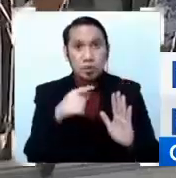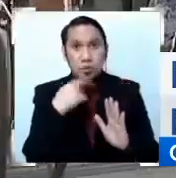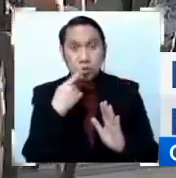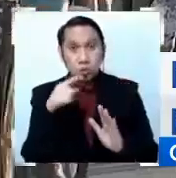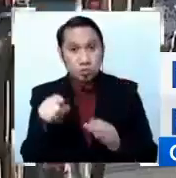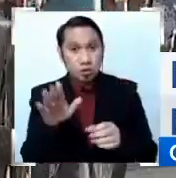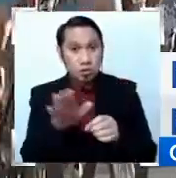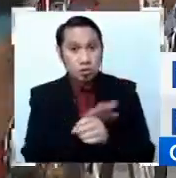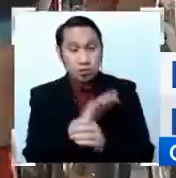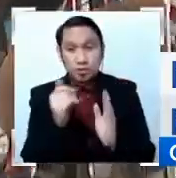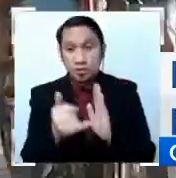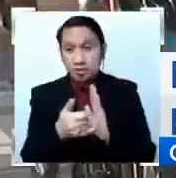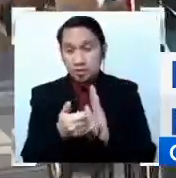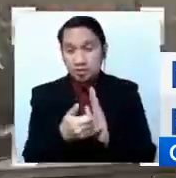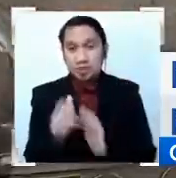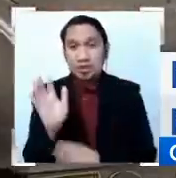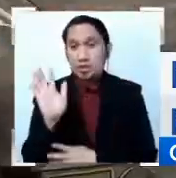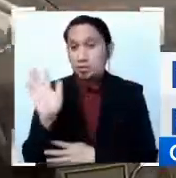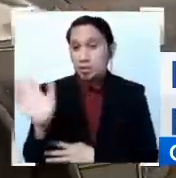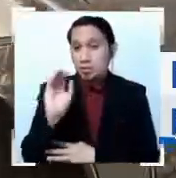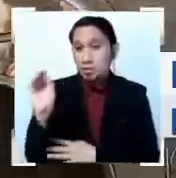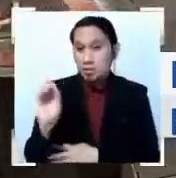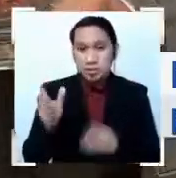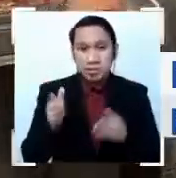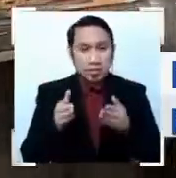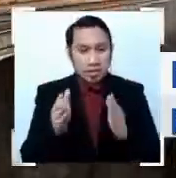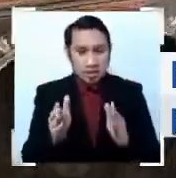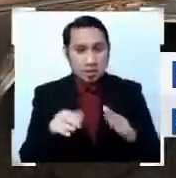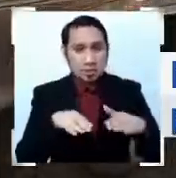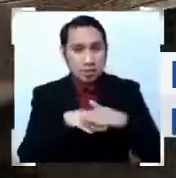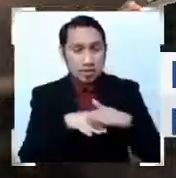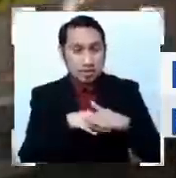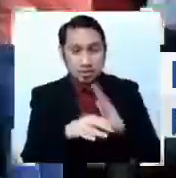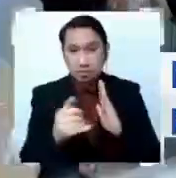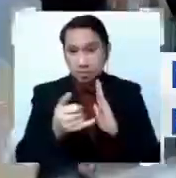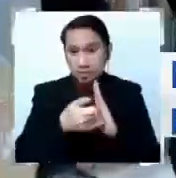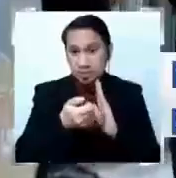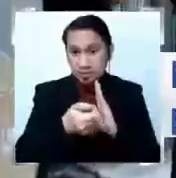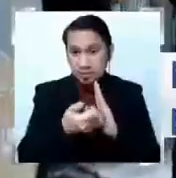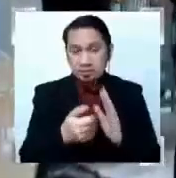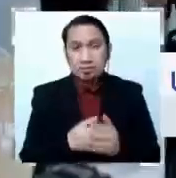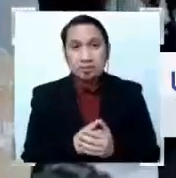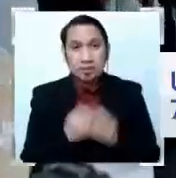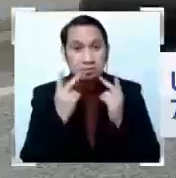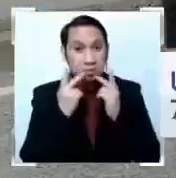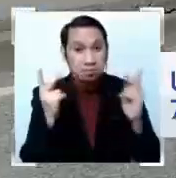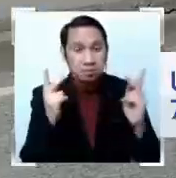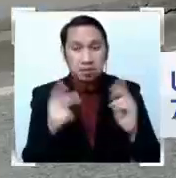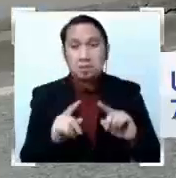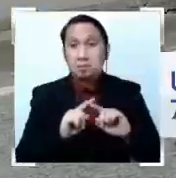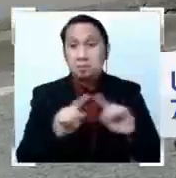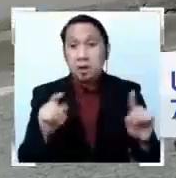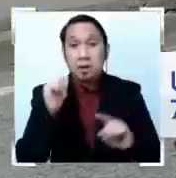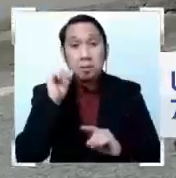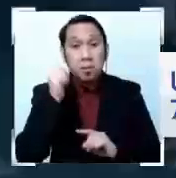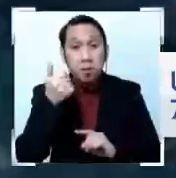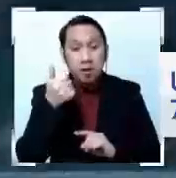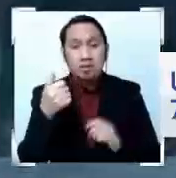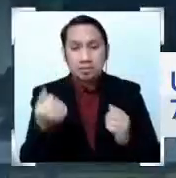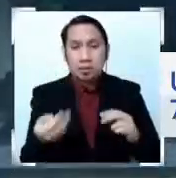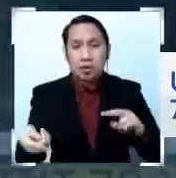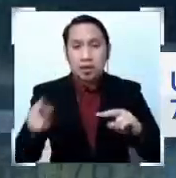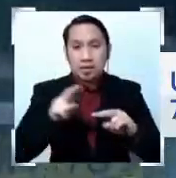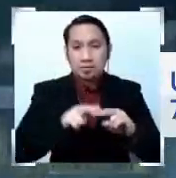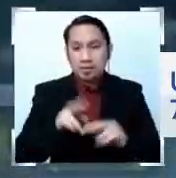Sa ngayon, 50% ang pinapayagang kapasidad sa mga pampublikong transportasyon. Pero simula bukas, itataas na yan sa